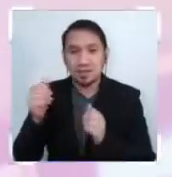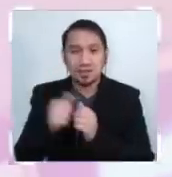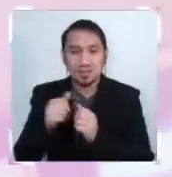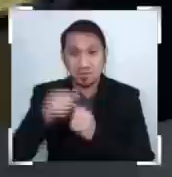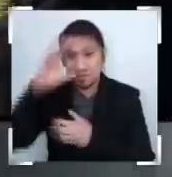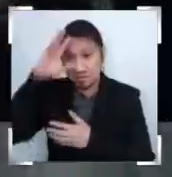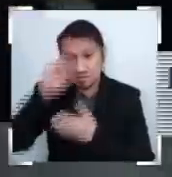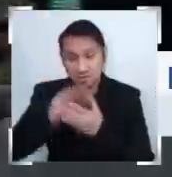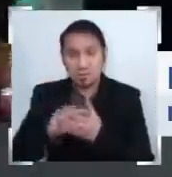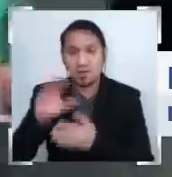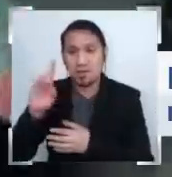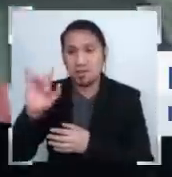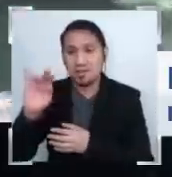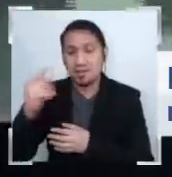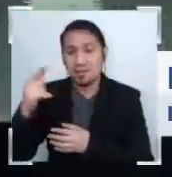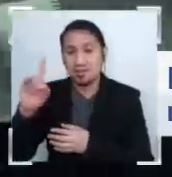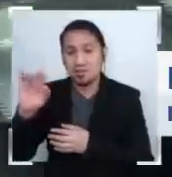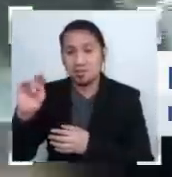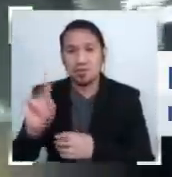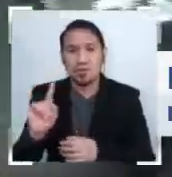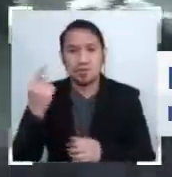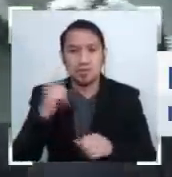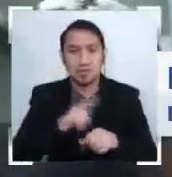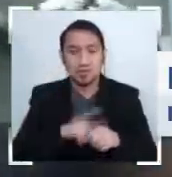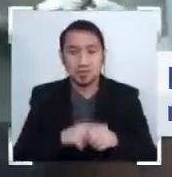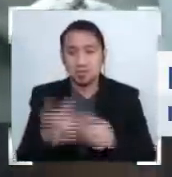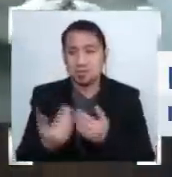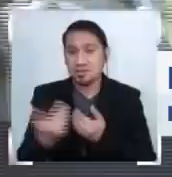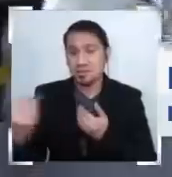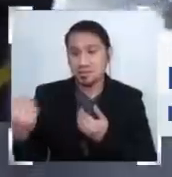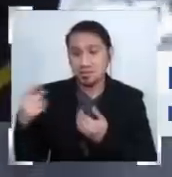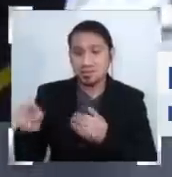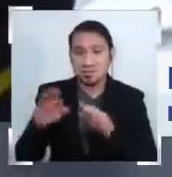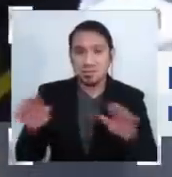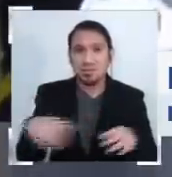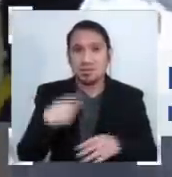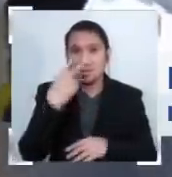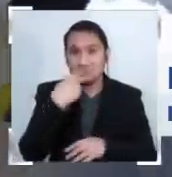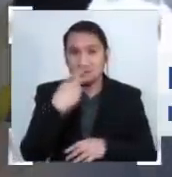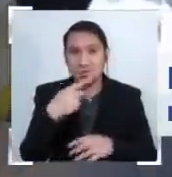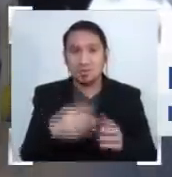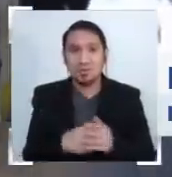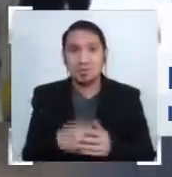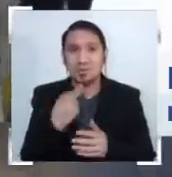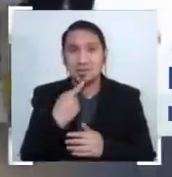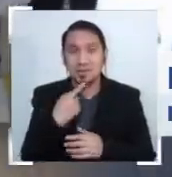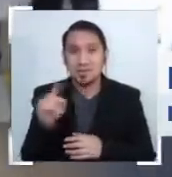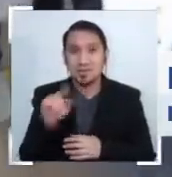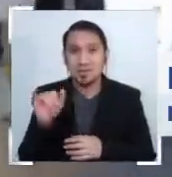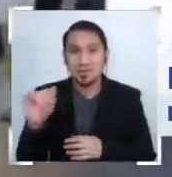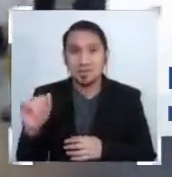Dantes. First time daw mahiwalay ni Marian sa mga anak niya in 2 years, kaya napaluha raw siya habang nagpapaalam kina Zia at